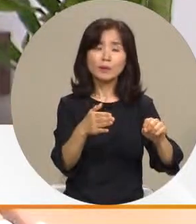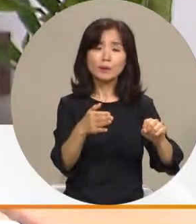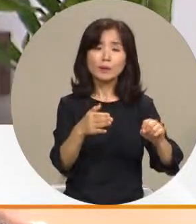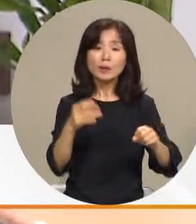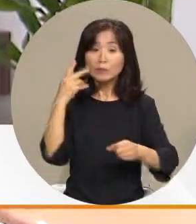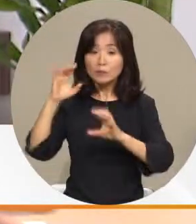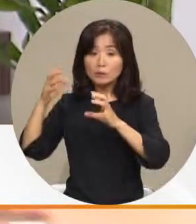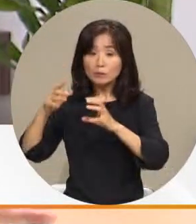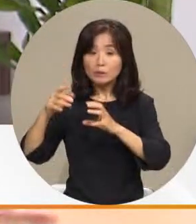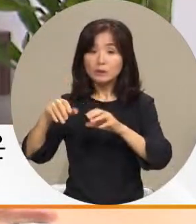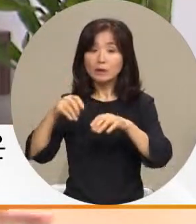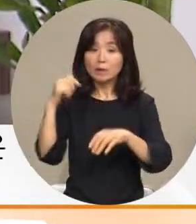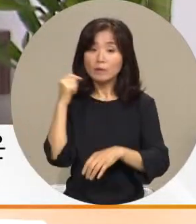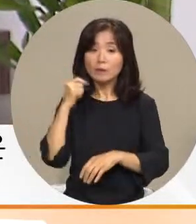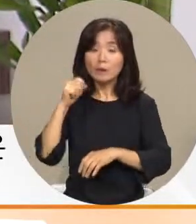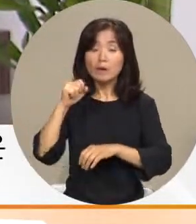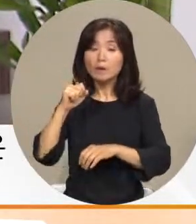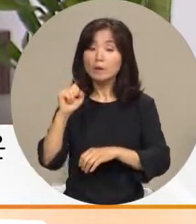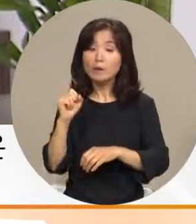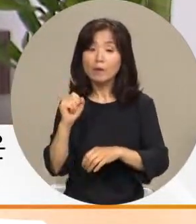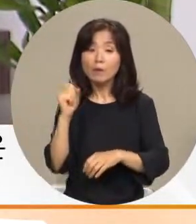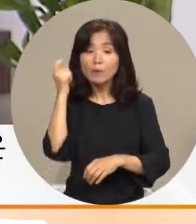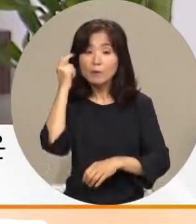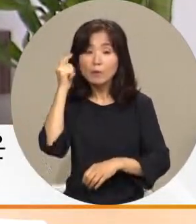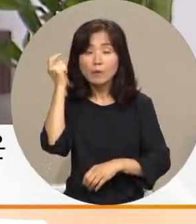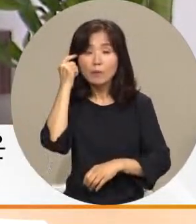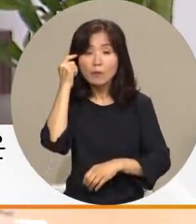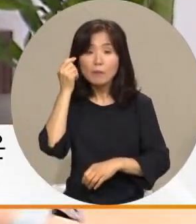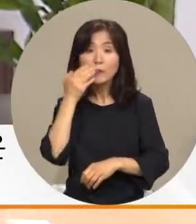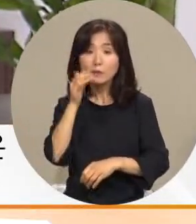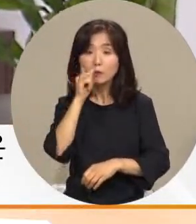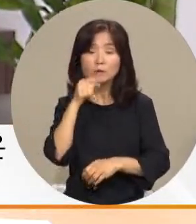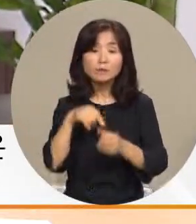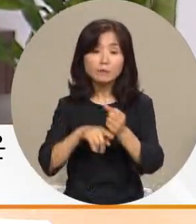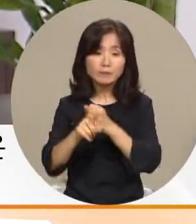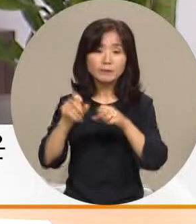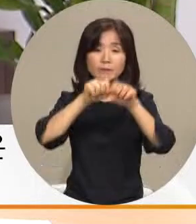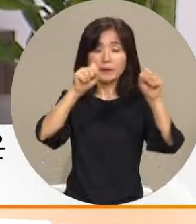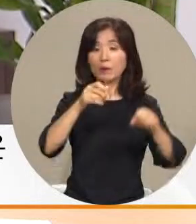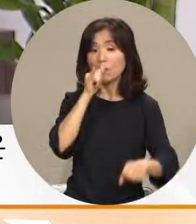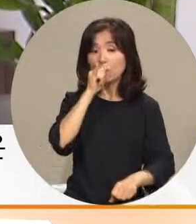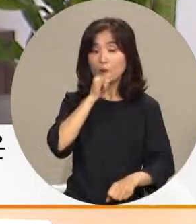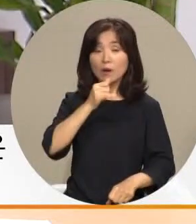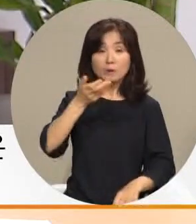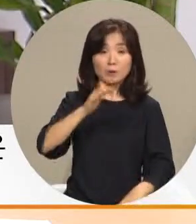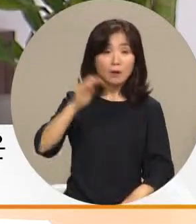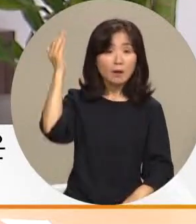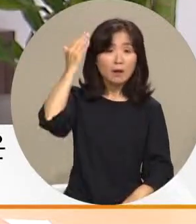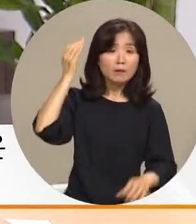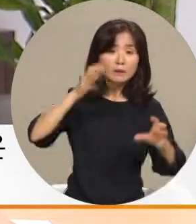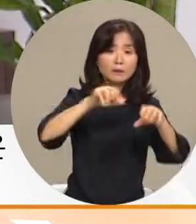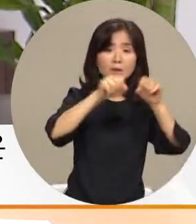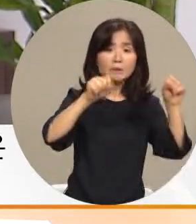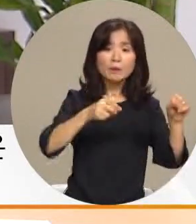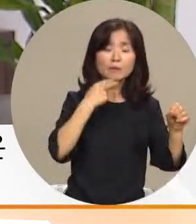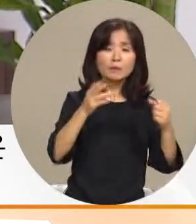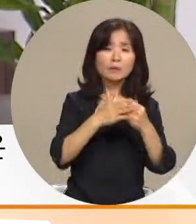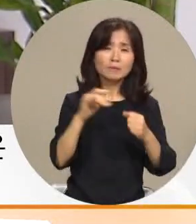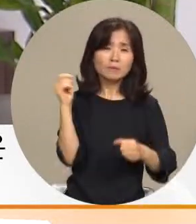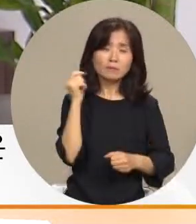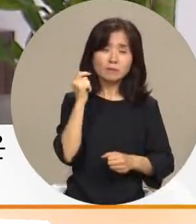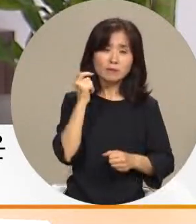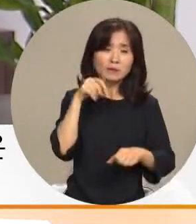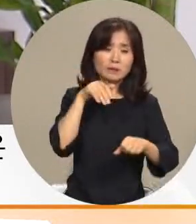시스템이 있기 때문에 엄격하게 할 수 있는 거고 우리나라는 그 시스템이 없기 때문에 이렇게 엄격하게 하면은 너무나도 더